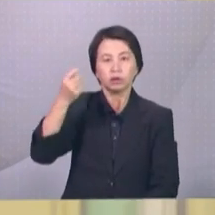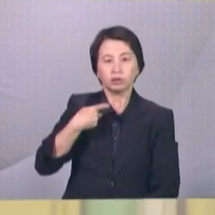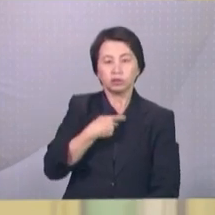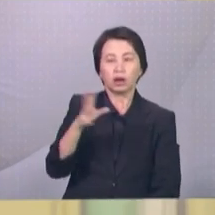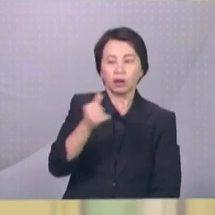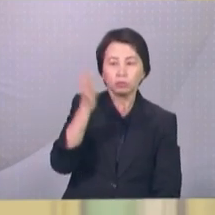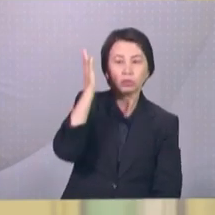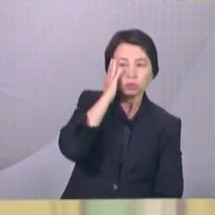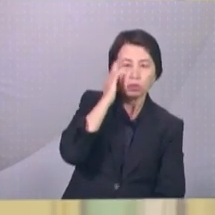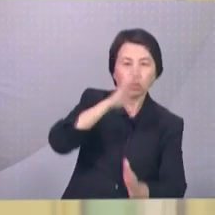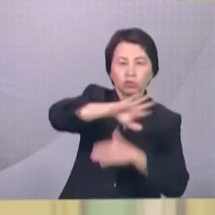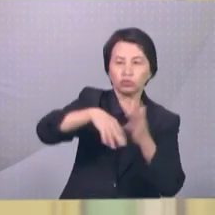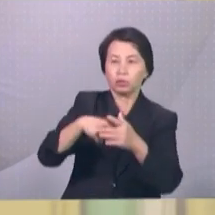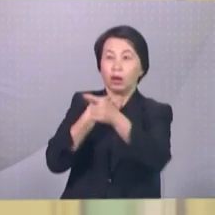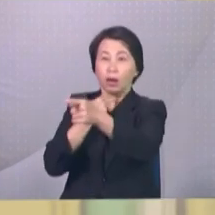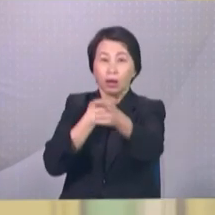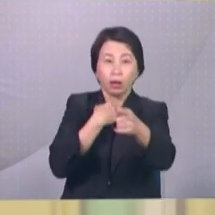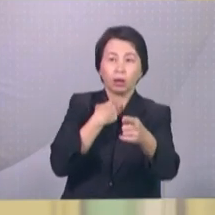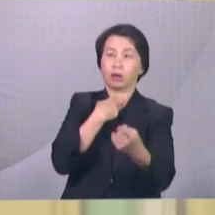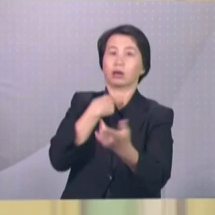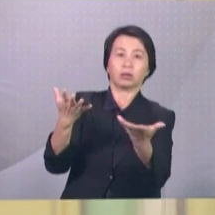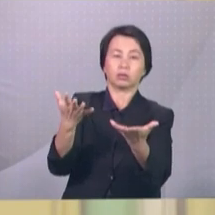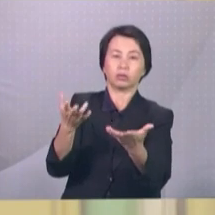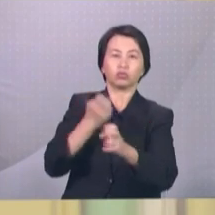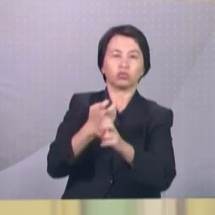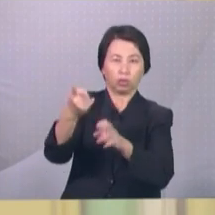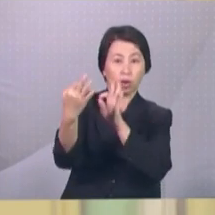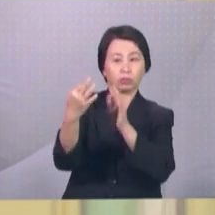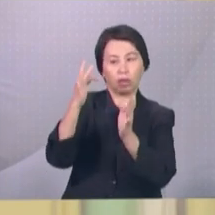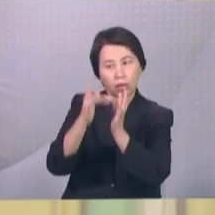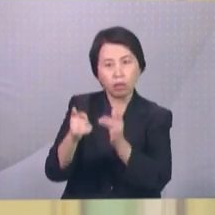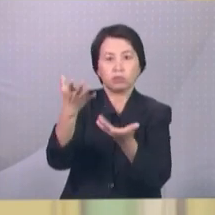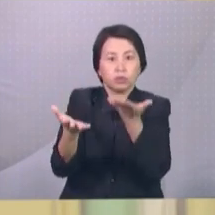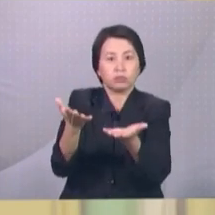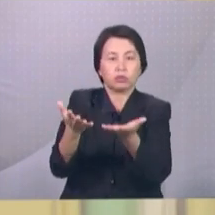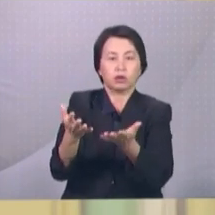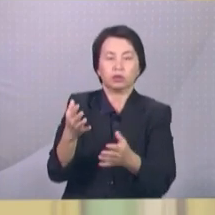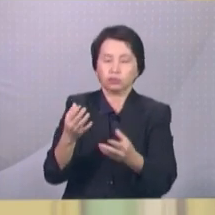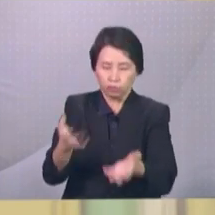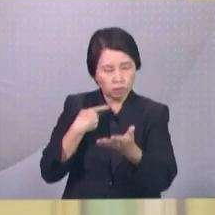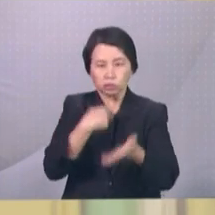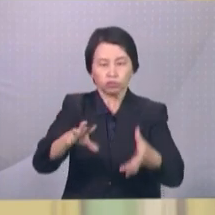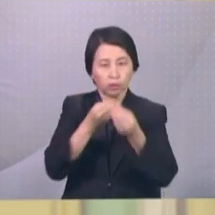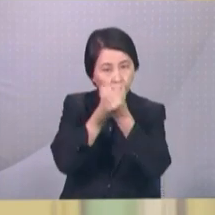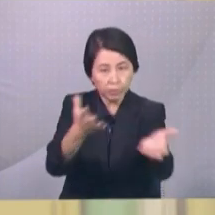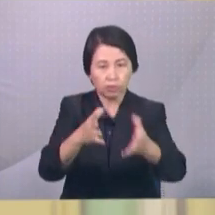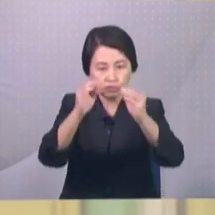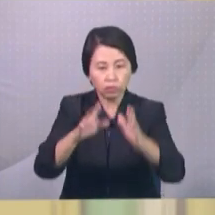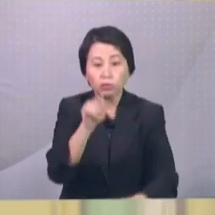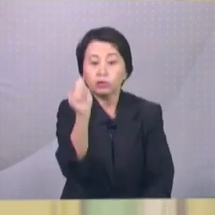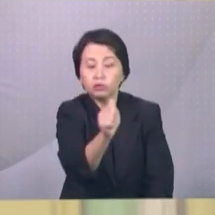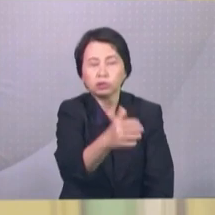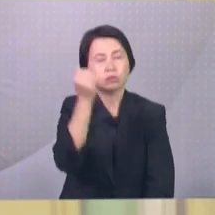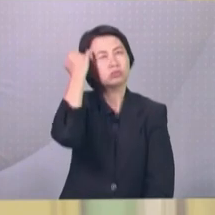ambil kira semua kekangan yang dihadapi, dan kita telah memaklumkan kepada guru-guru supaya mencari kaedah yang